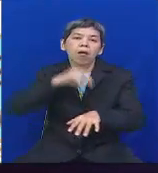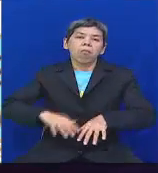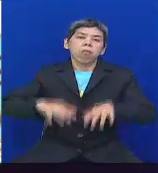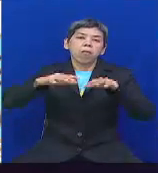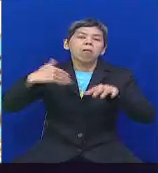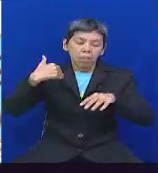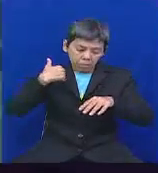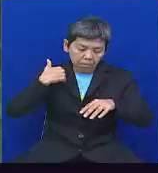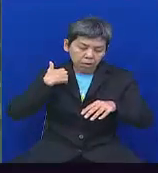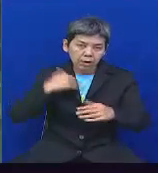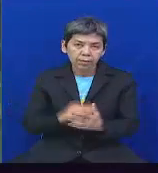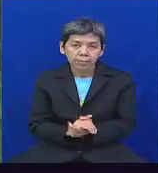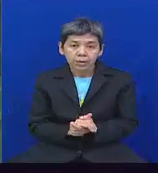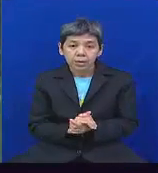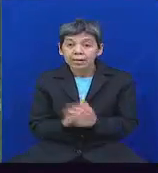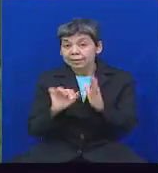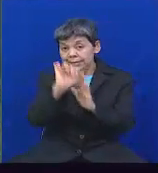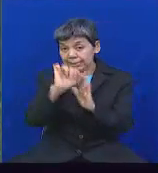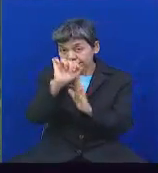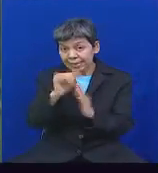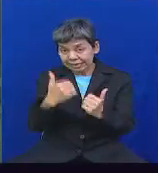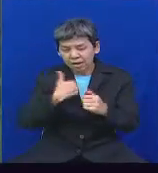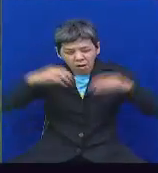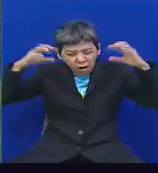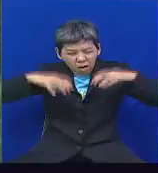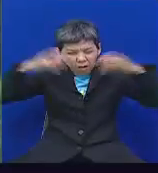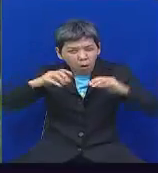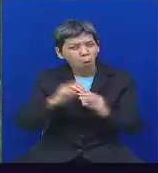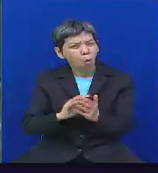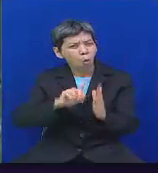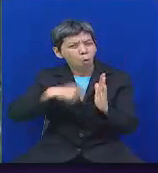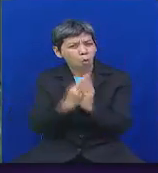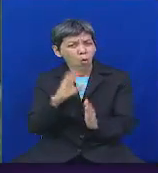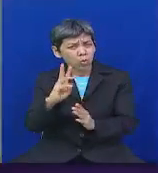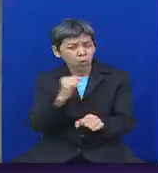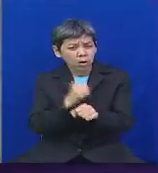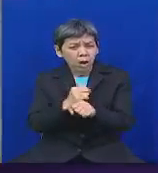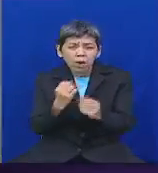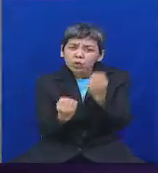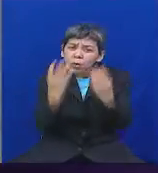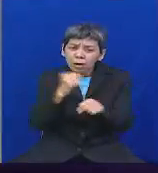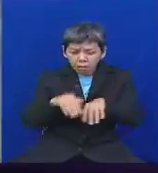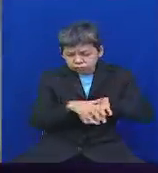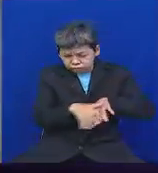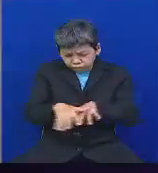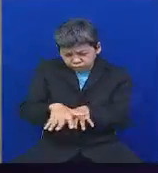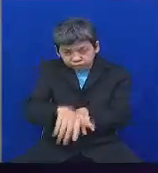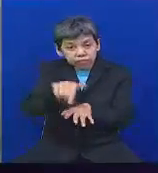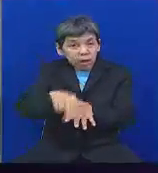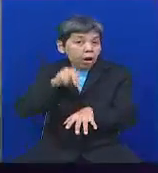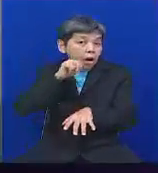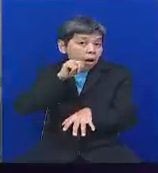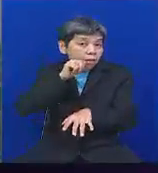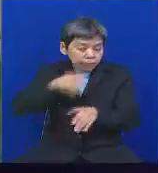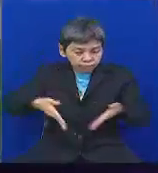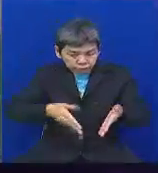อกค่ะโดยที่จังหวัดเชียงใหม่ค่ะหลังจากที่มีฝนตกหนักนานกว่า6ชั่วโมงส่งผลให้น้ำป่าที่หลากลงมาตามห้วยวาก